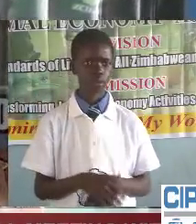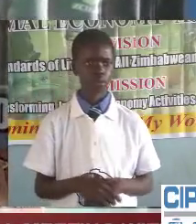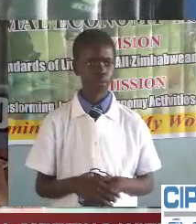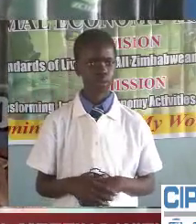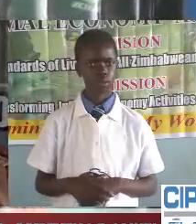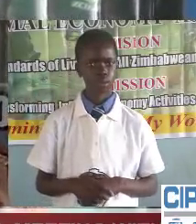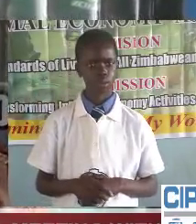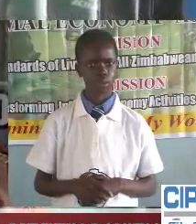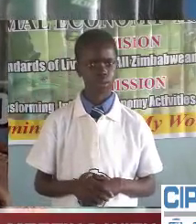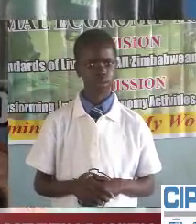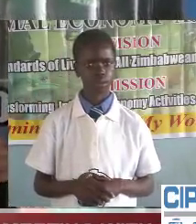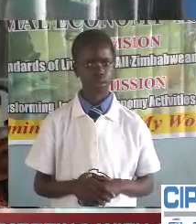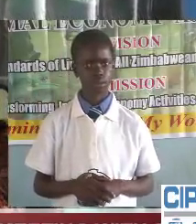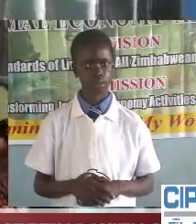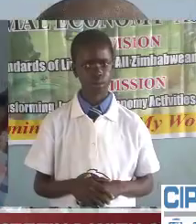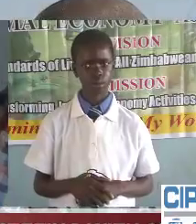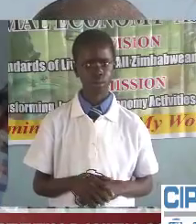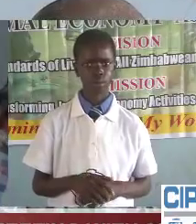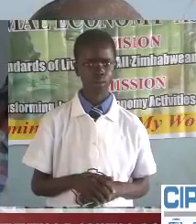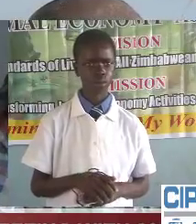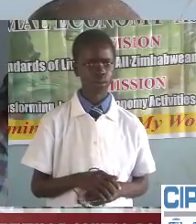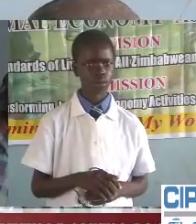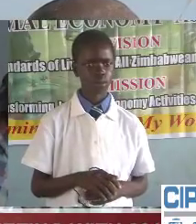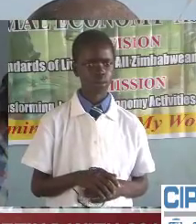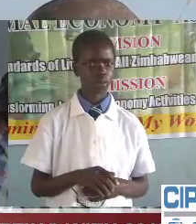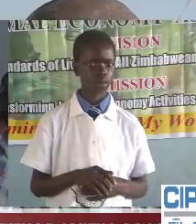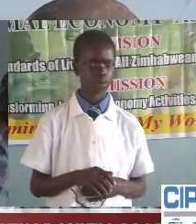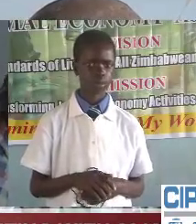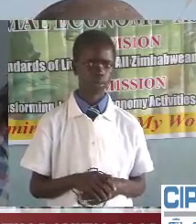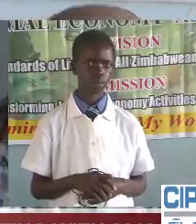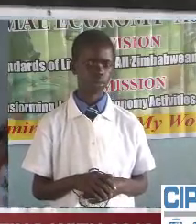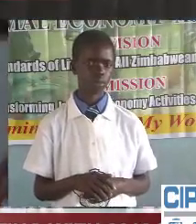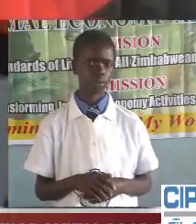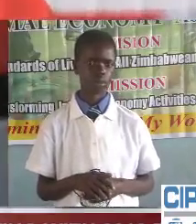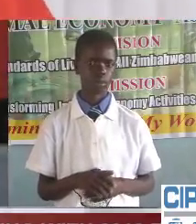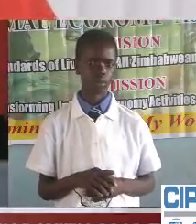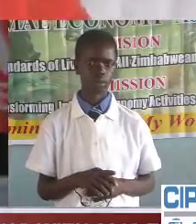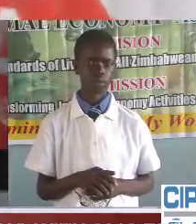vachaenda kuHarare ava hatidi kuti tikanganikwe naye,